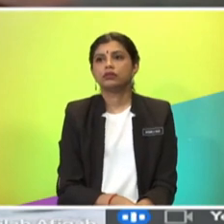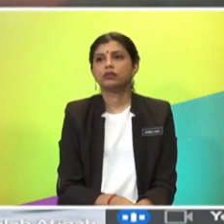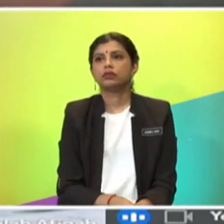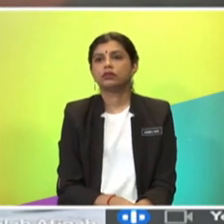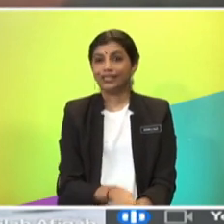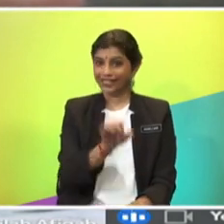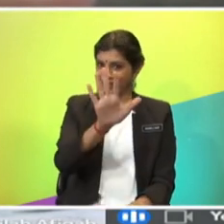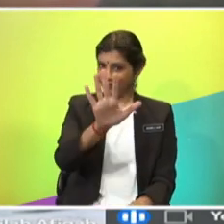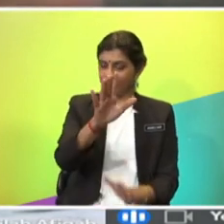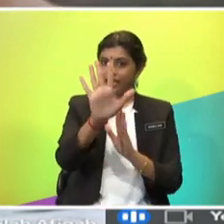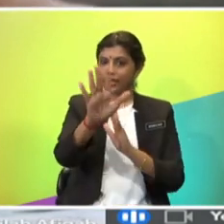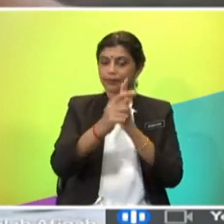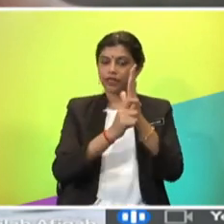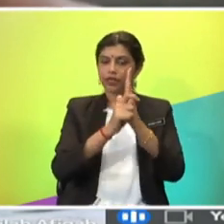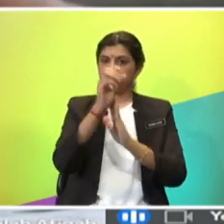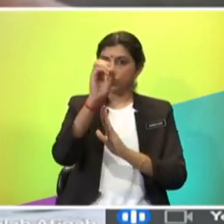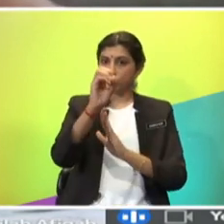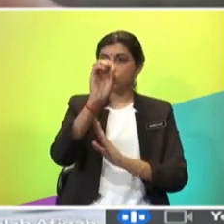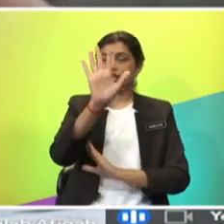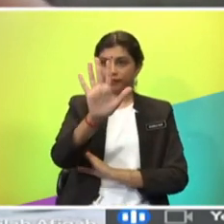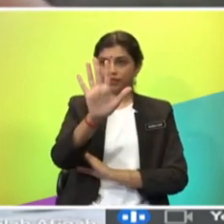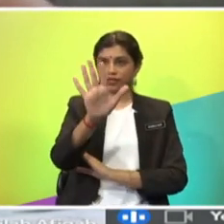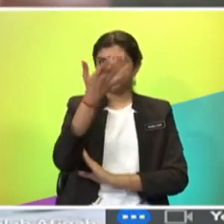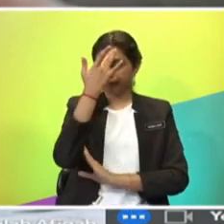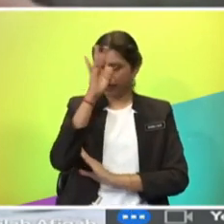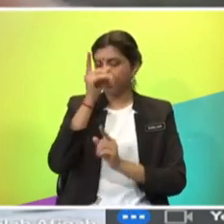5. Ya, betul. Type 5.